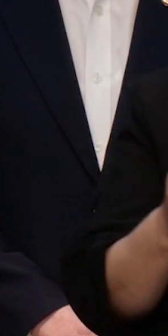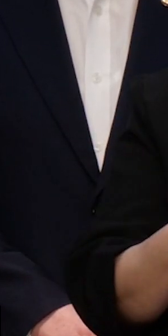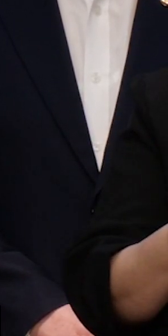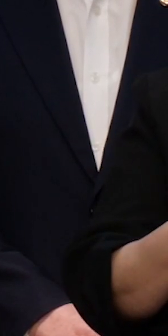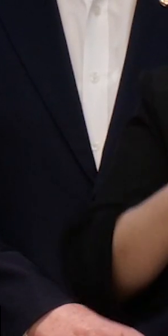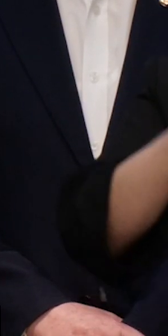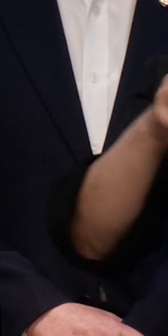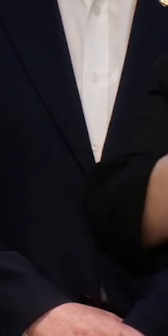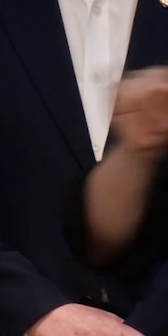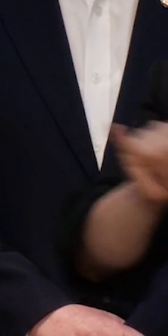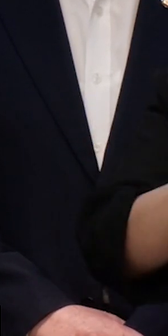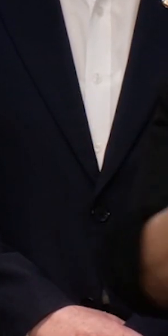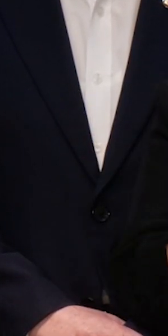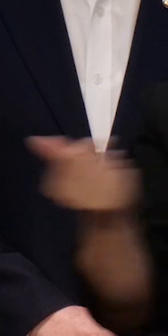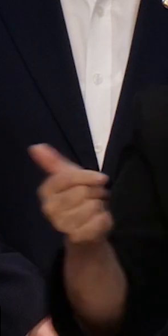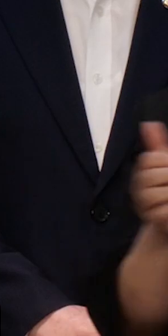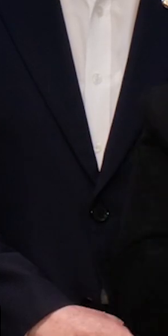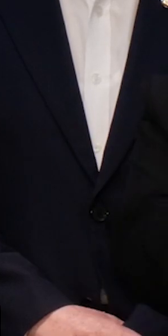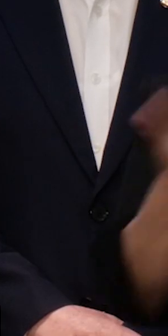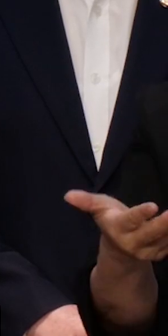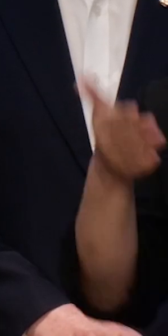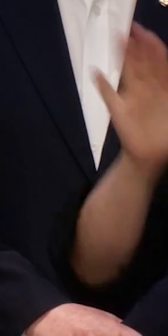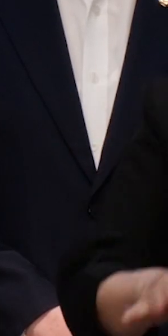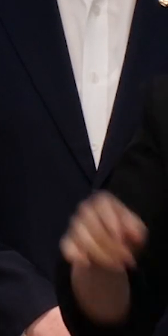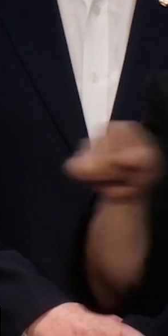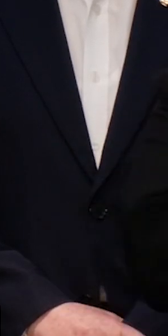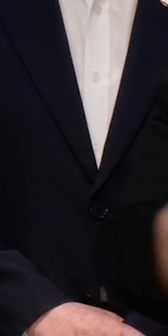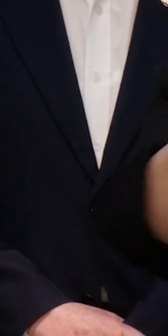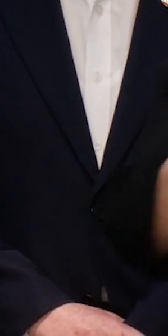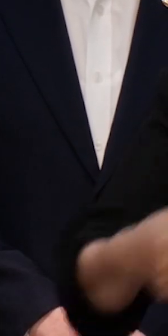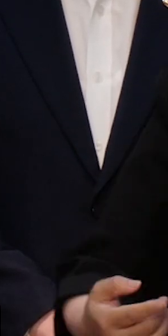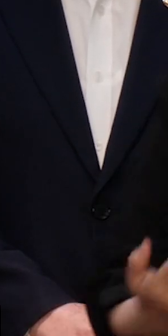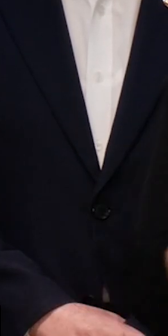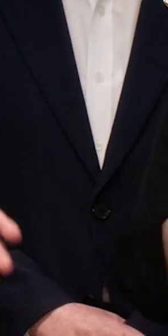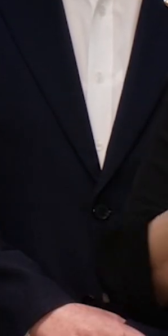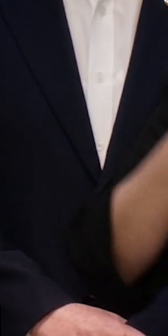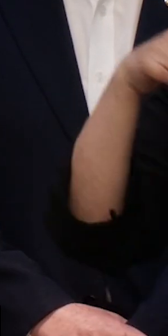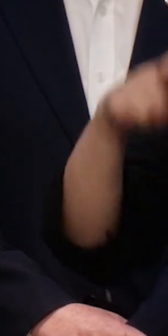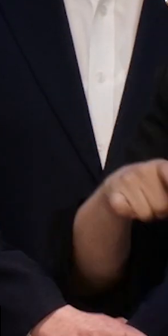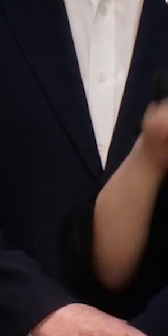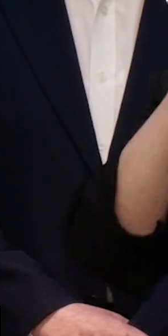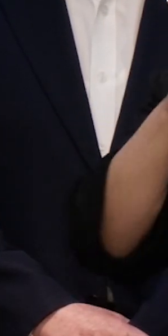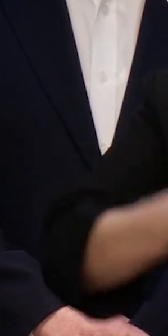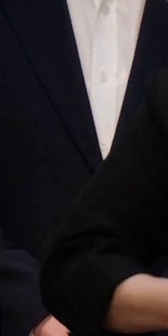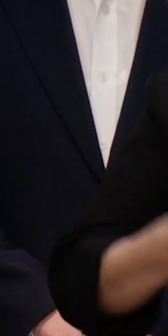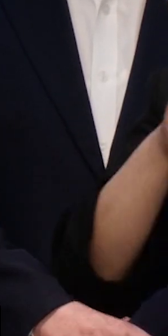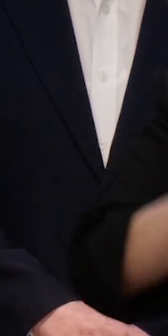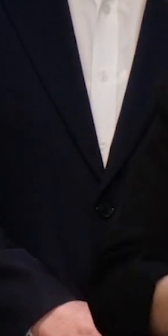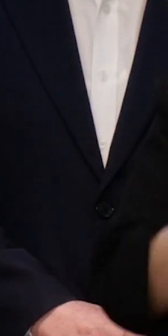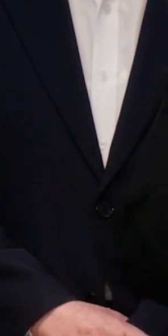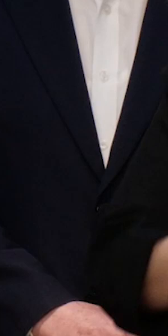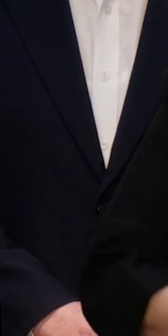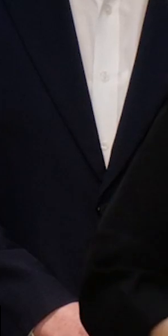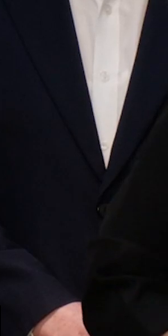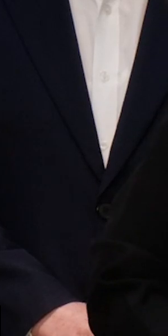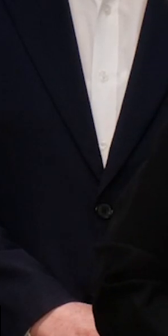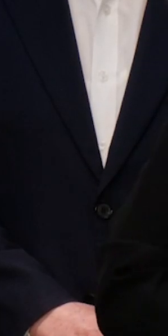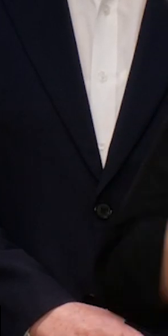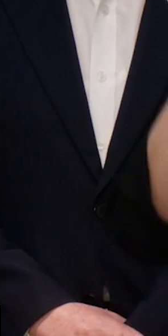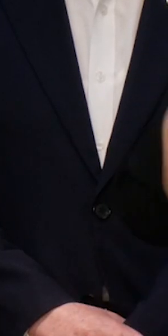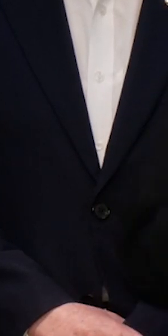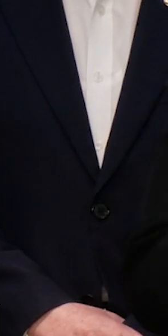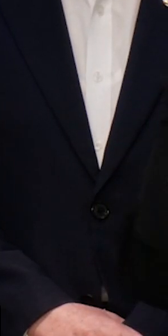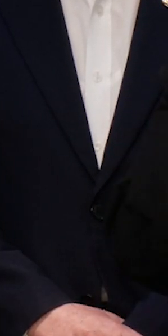곳에 특별 재난 지역 선포가 필요함에도 보이지 않던 윤석열 대통령은 돌연